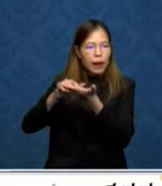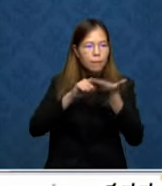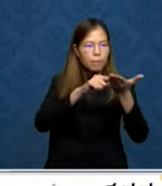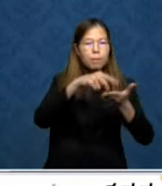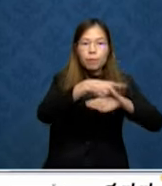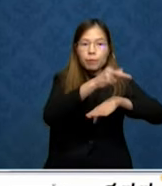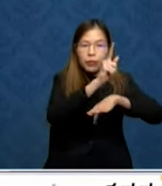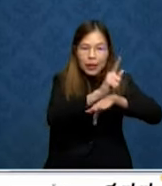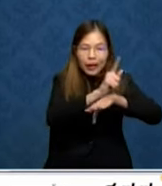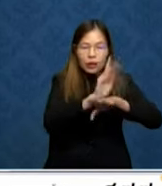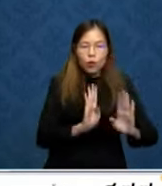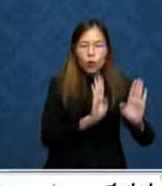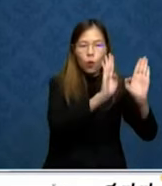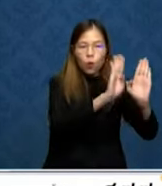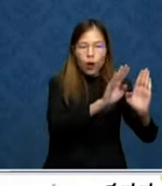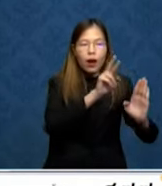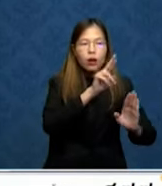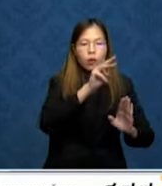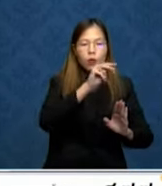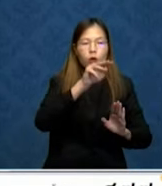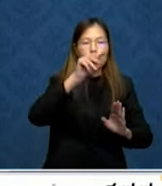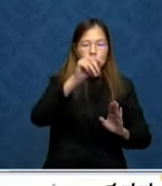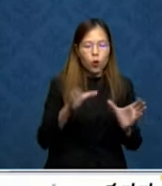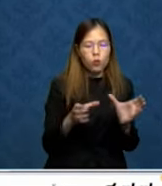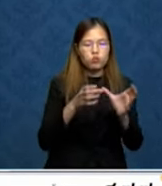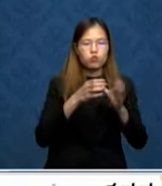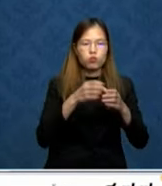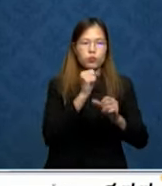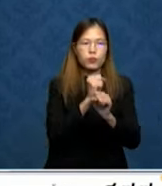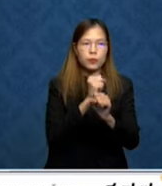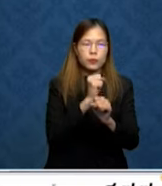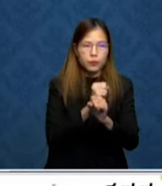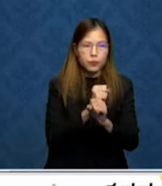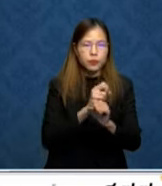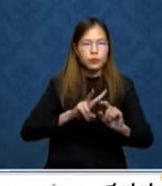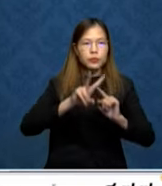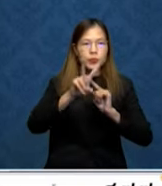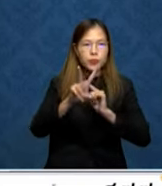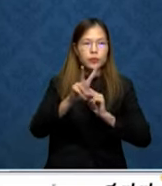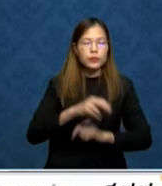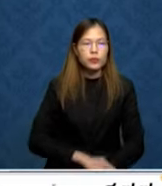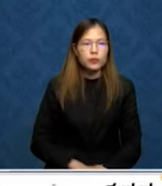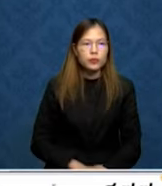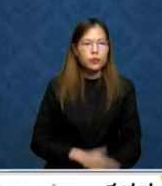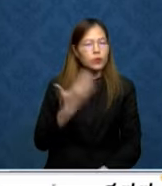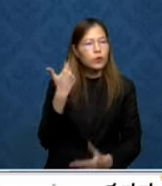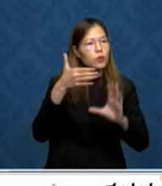ไปยังรัฐมนตรีและคณะรัฐมนตรีนะครับเรื่องที่2ครับขอส